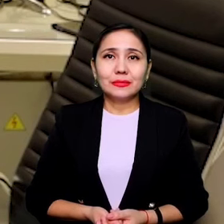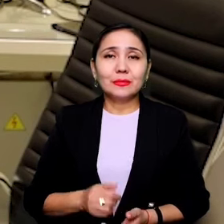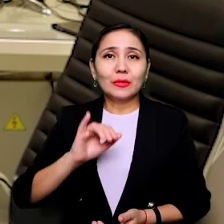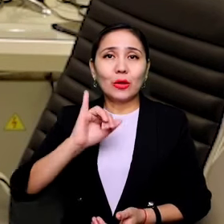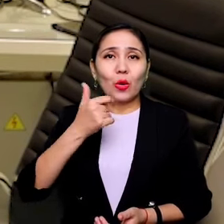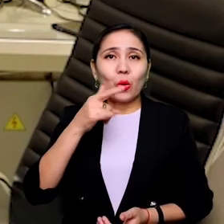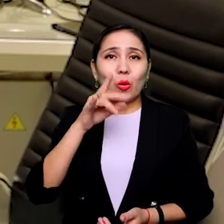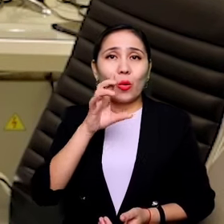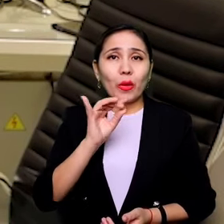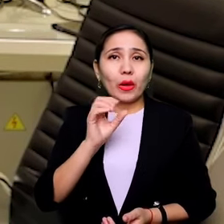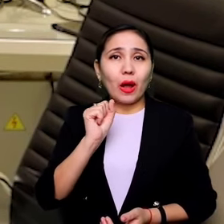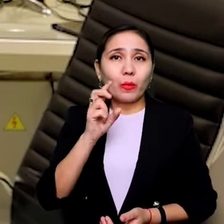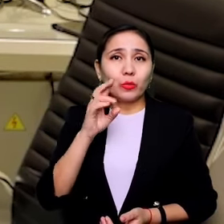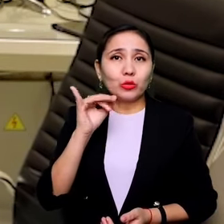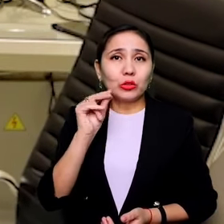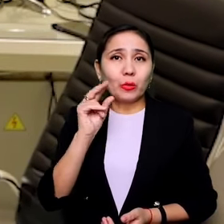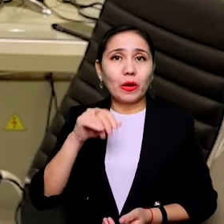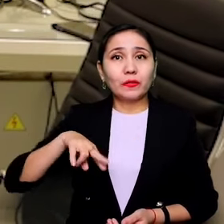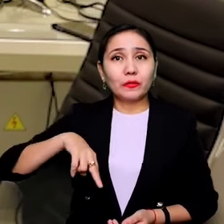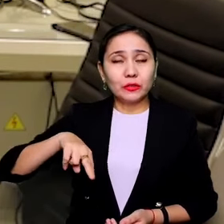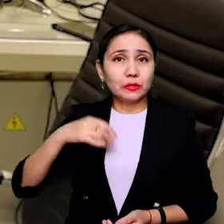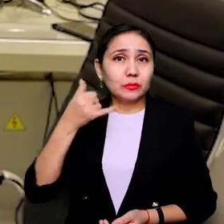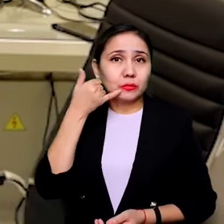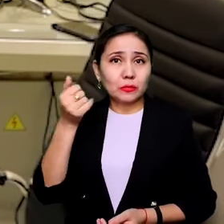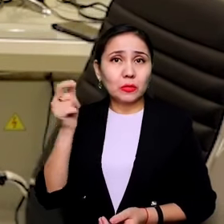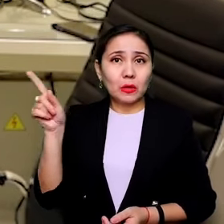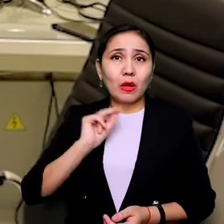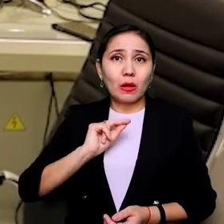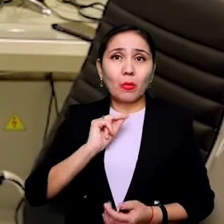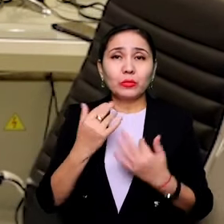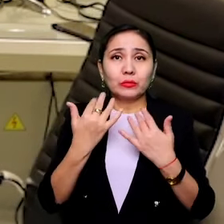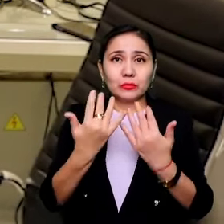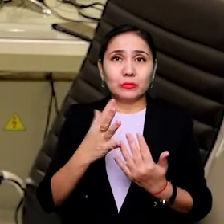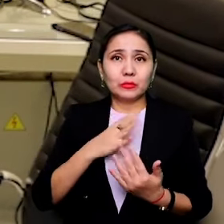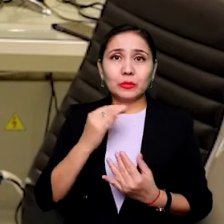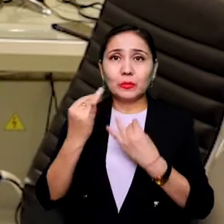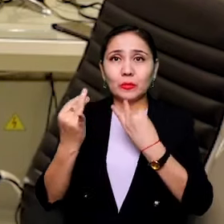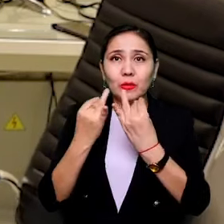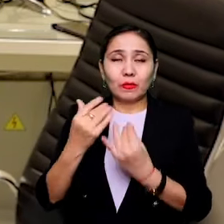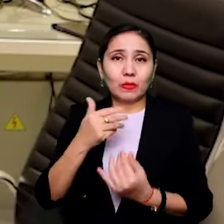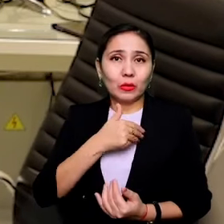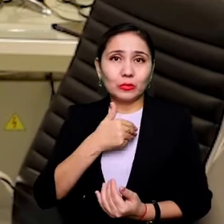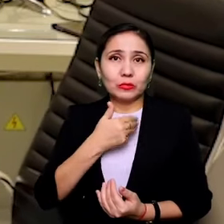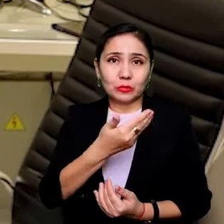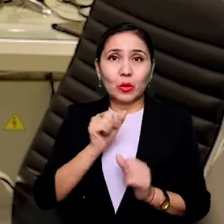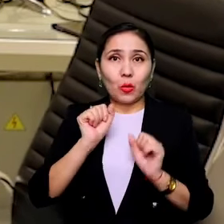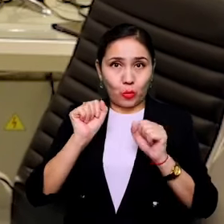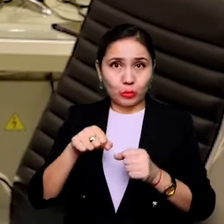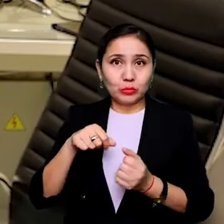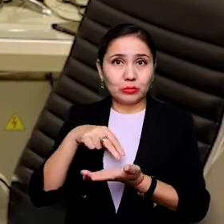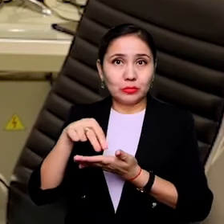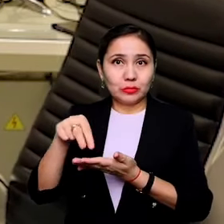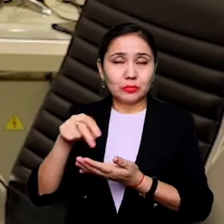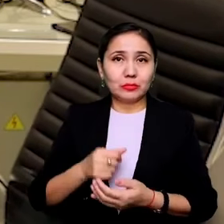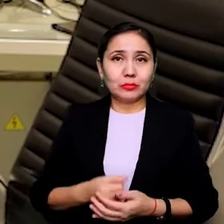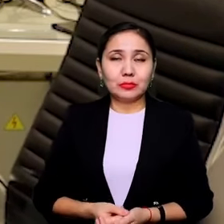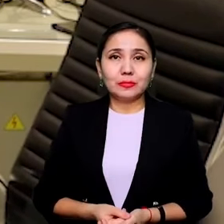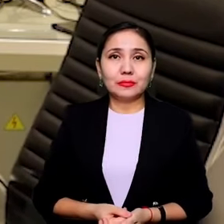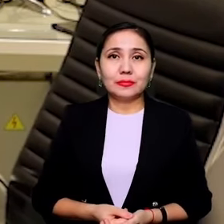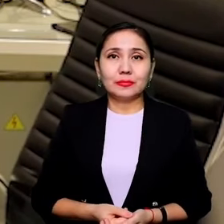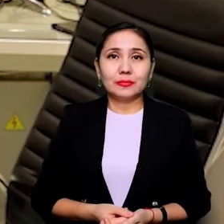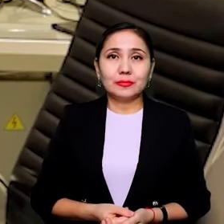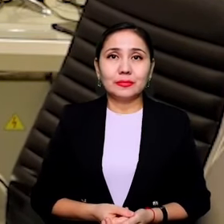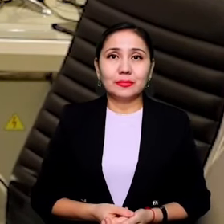Ulug'bek Abdujabbarovich, suhbatga kelishgan ekan. Yoningizga kirib olsak, maylimi? Tubaning